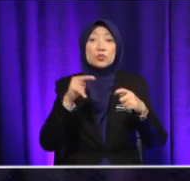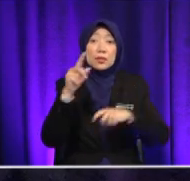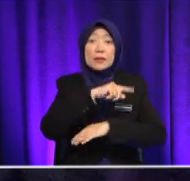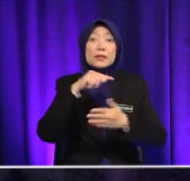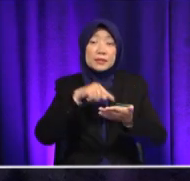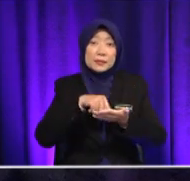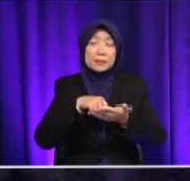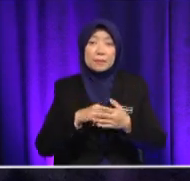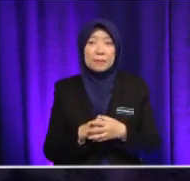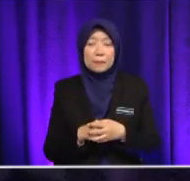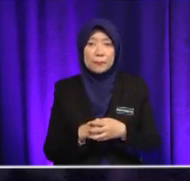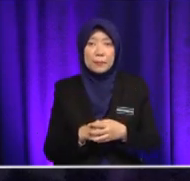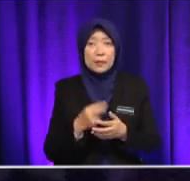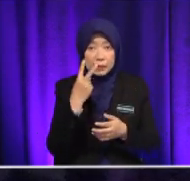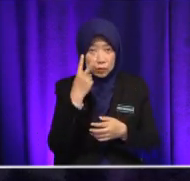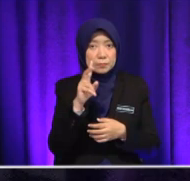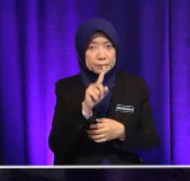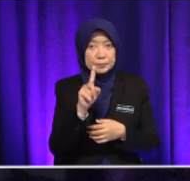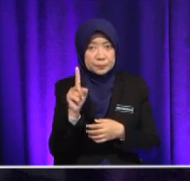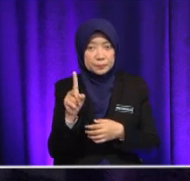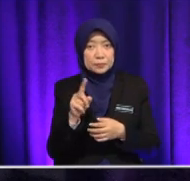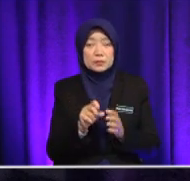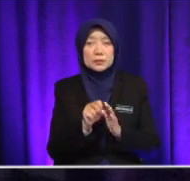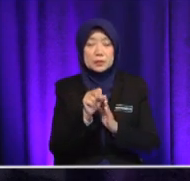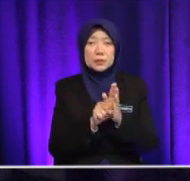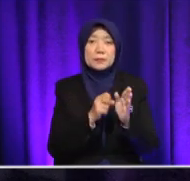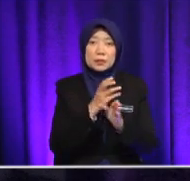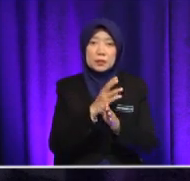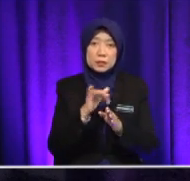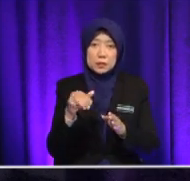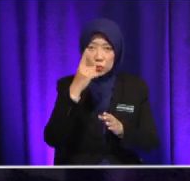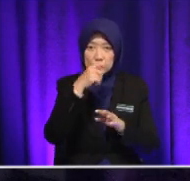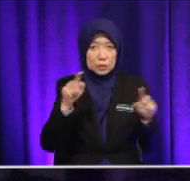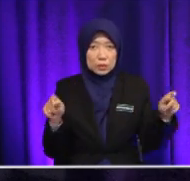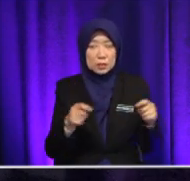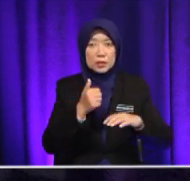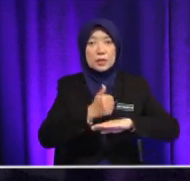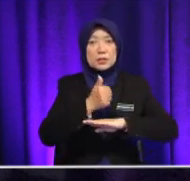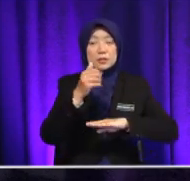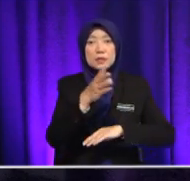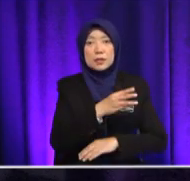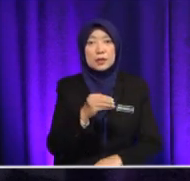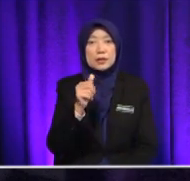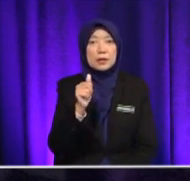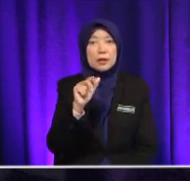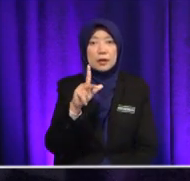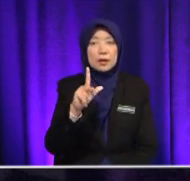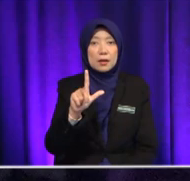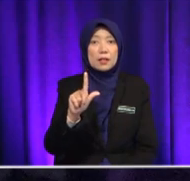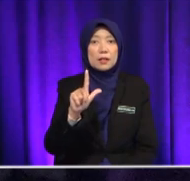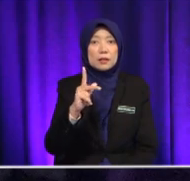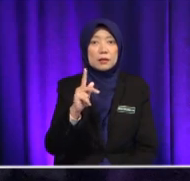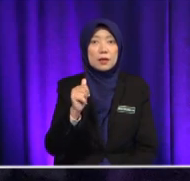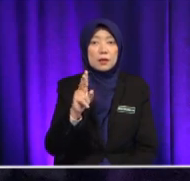ini. Okey, okay, kita tengok satu-satu, Chong. Ya, cikgu. Okey, sebenarnya untuk tindakan asid dan alkali terhadap latex tadi adalah